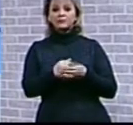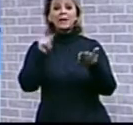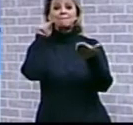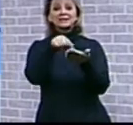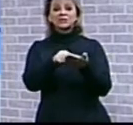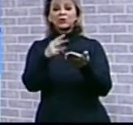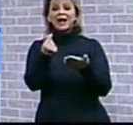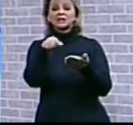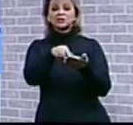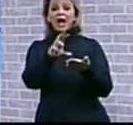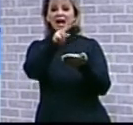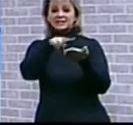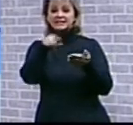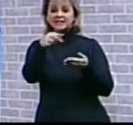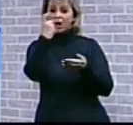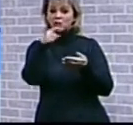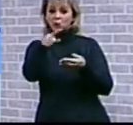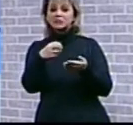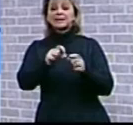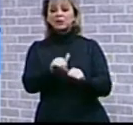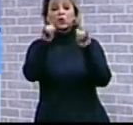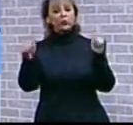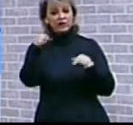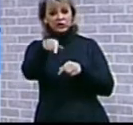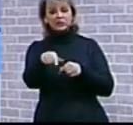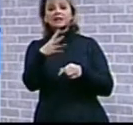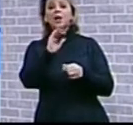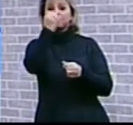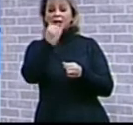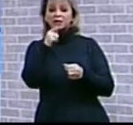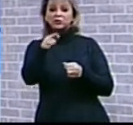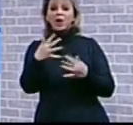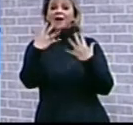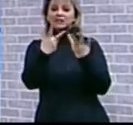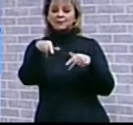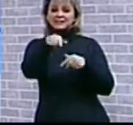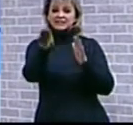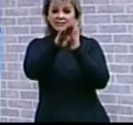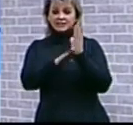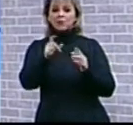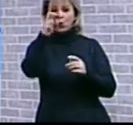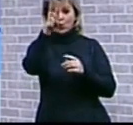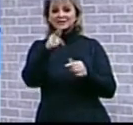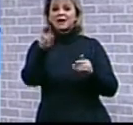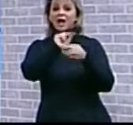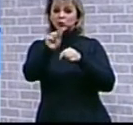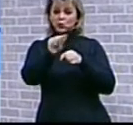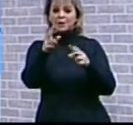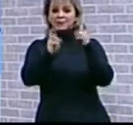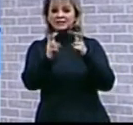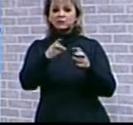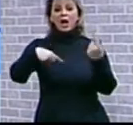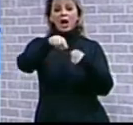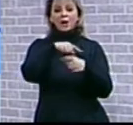Поступления в казну от акцизов на алкоголь заметно выросли, в основном благодаря автоматизированной системе госконтроля производства и